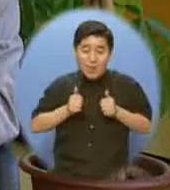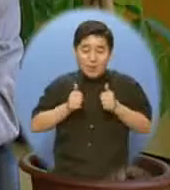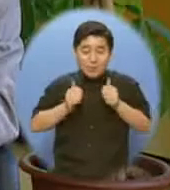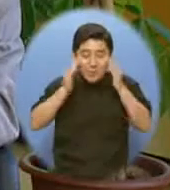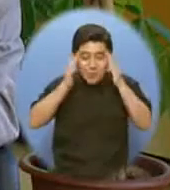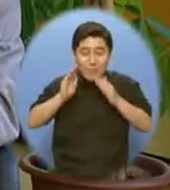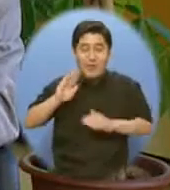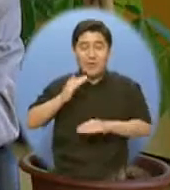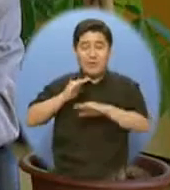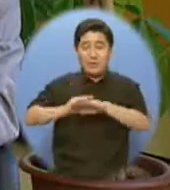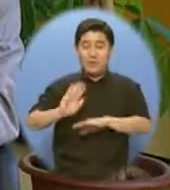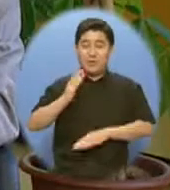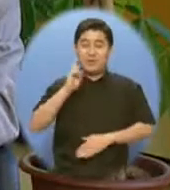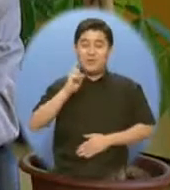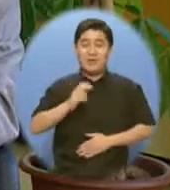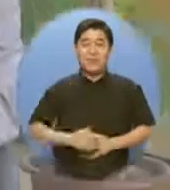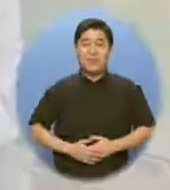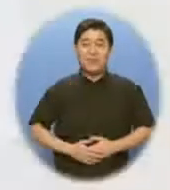공부를 해둬야 하겠습니다.